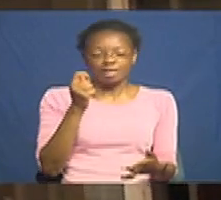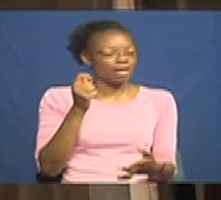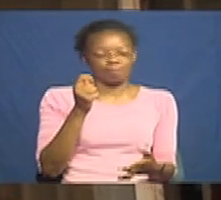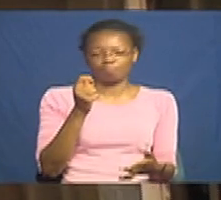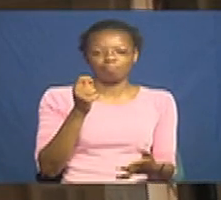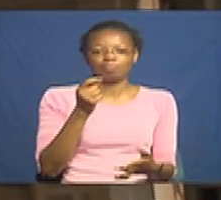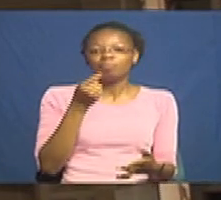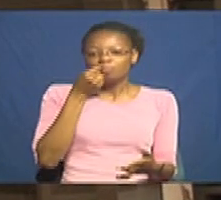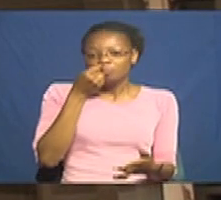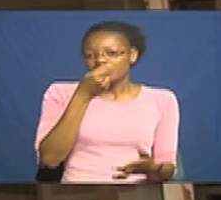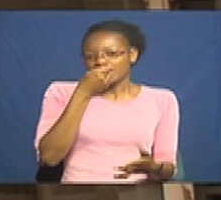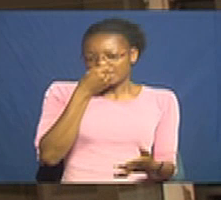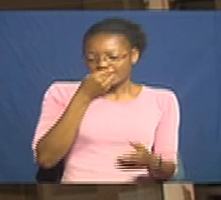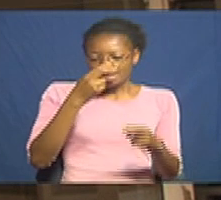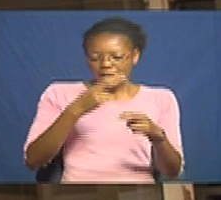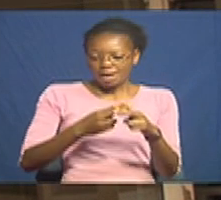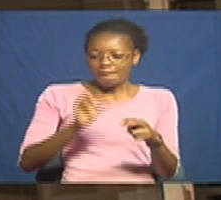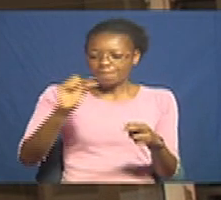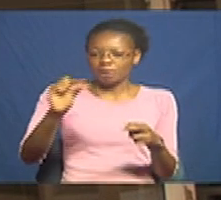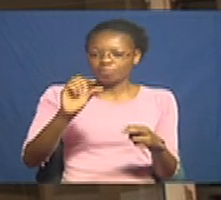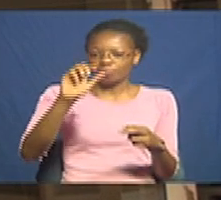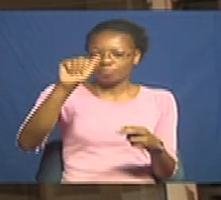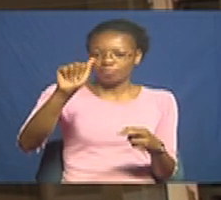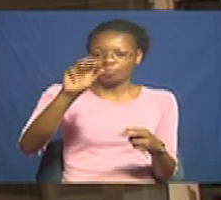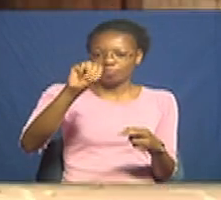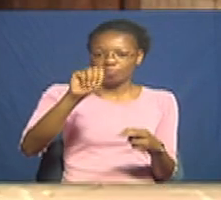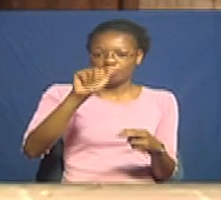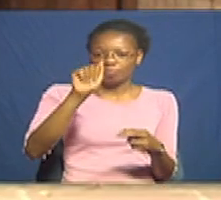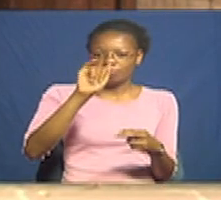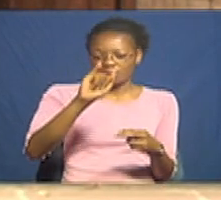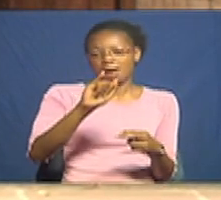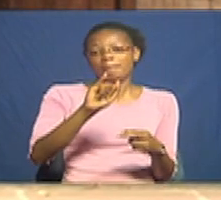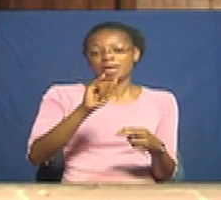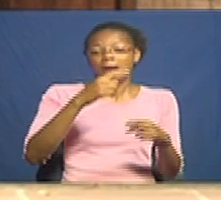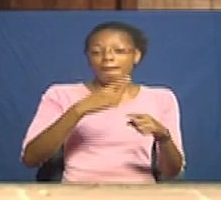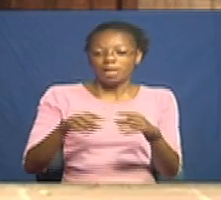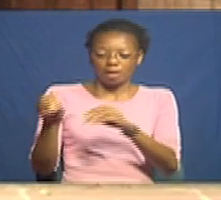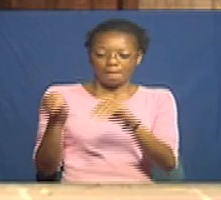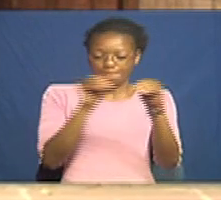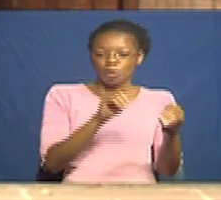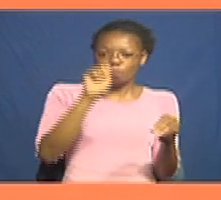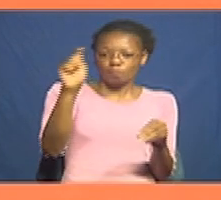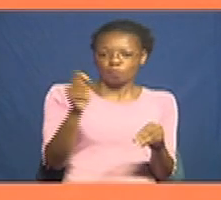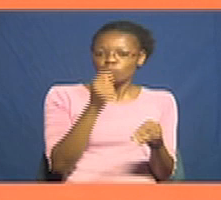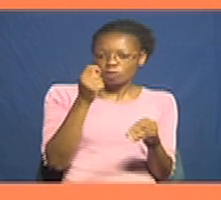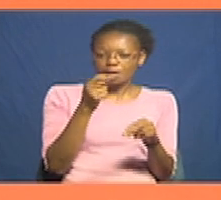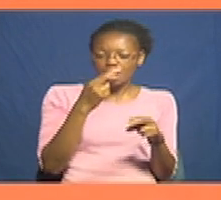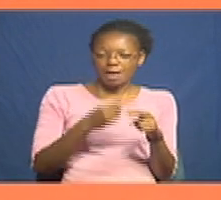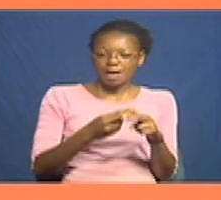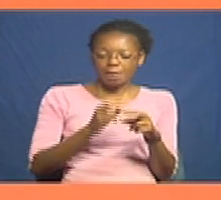Amani kisha kikahamishwa Kenya kwa mwaka wa 1950 na kuitwa East African